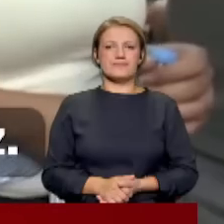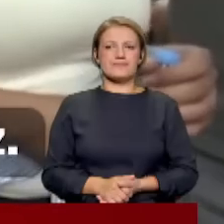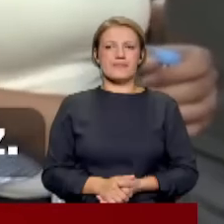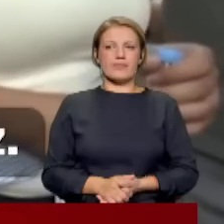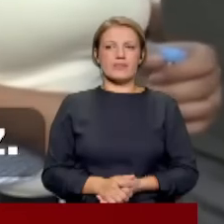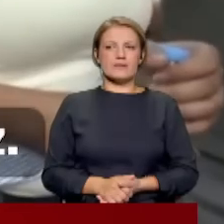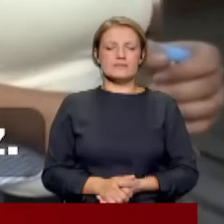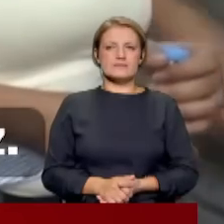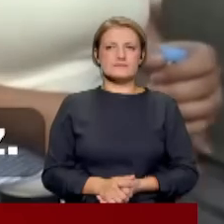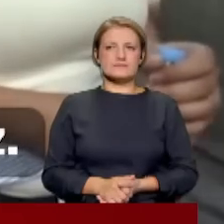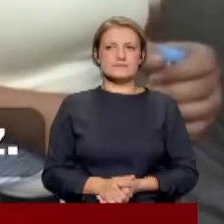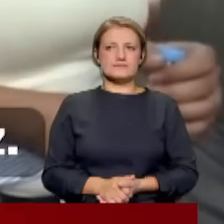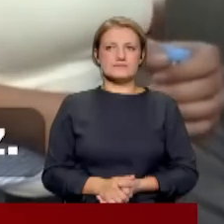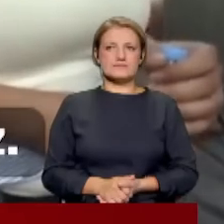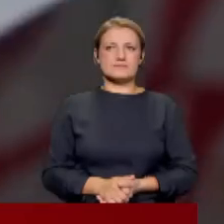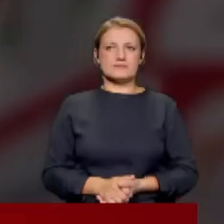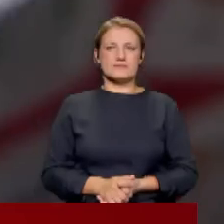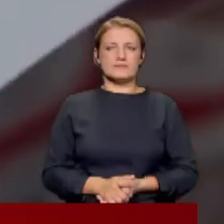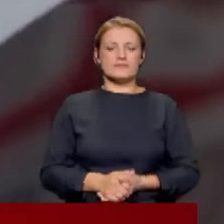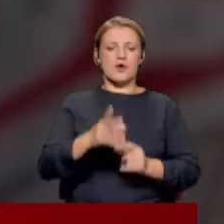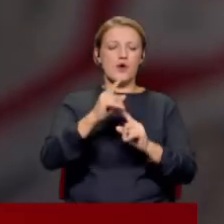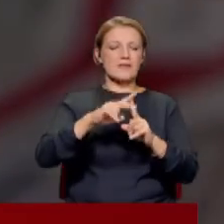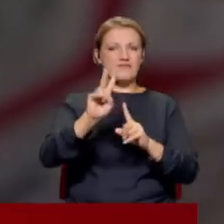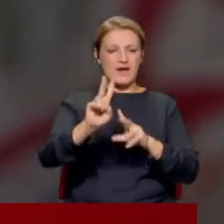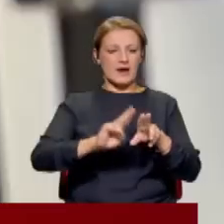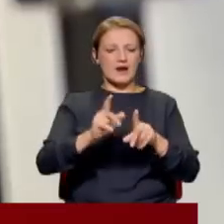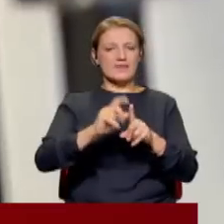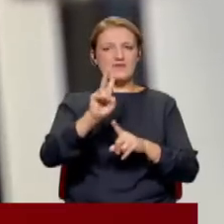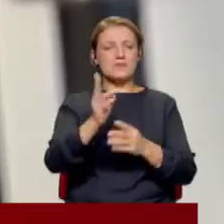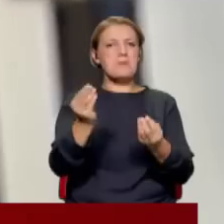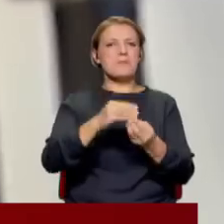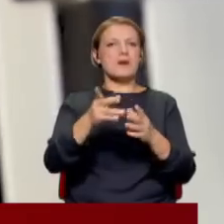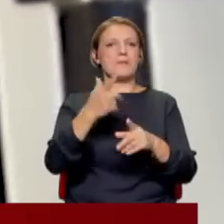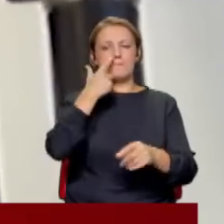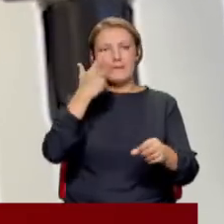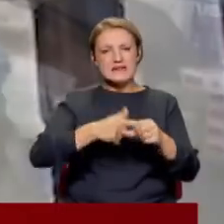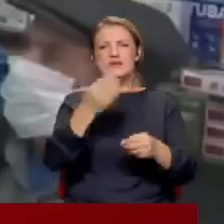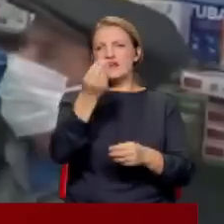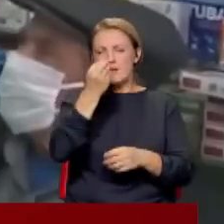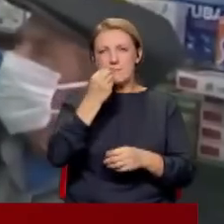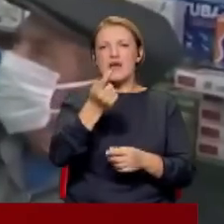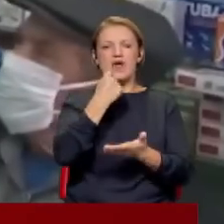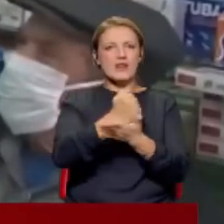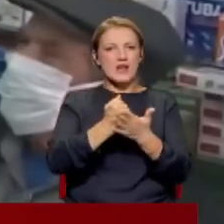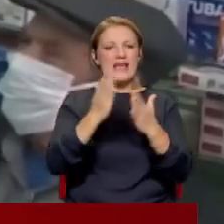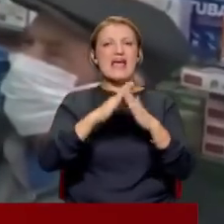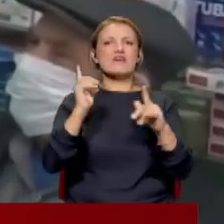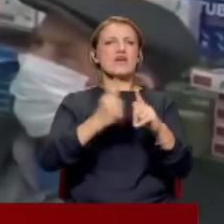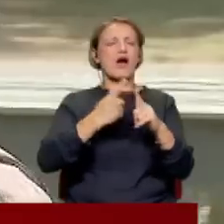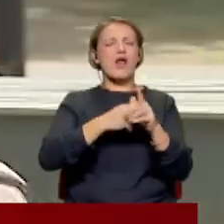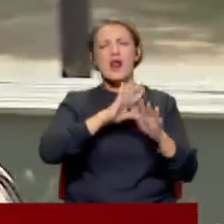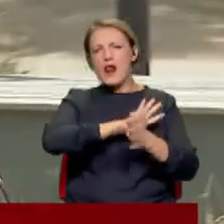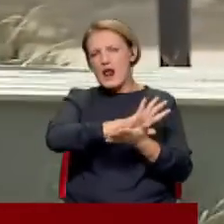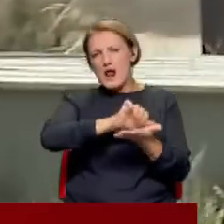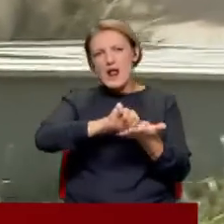gibi yaşamak istiyoruz. İnsanca ücretler istiyoruz. ÖTV, KDV artışlarıyla akaryakıttan gıdaya, ilaçtan ev kiralarına